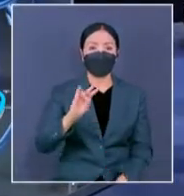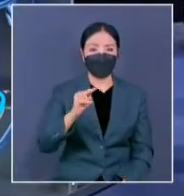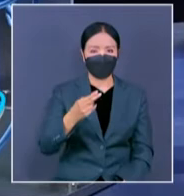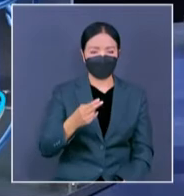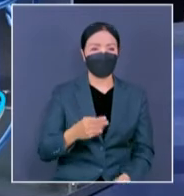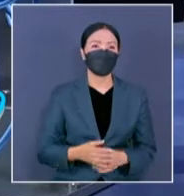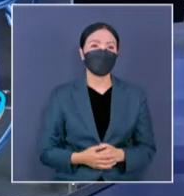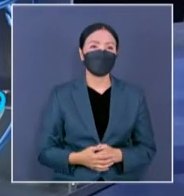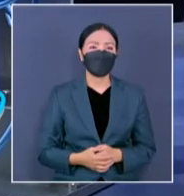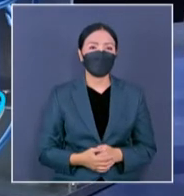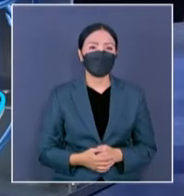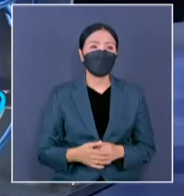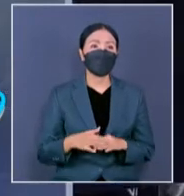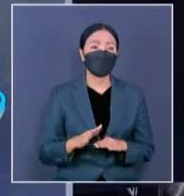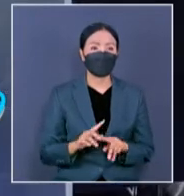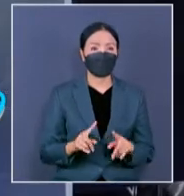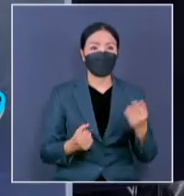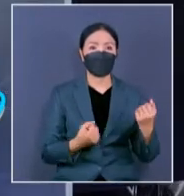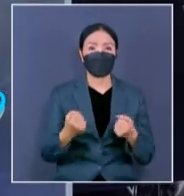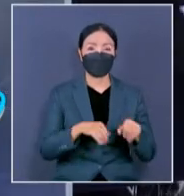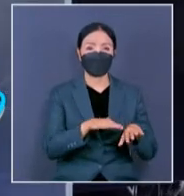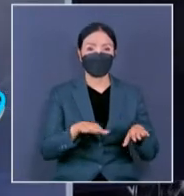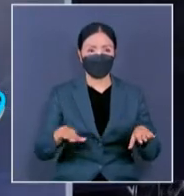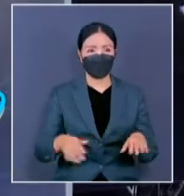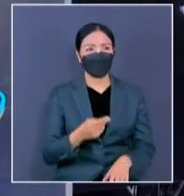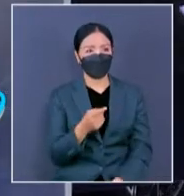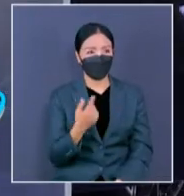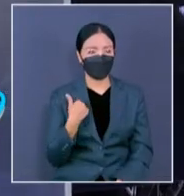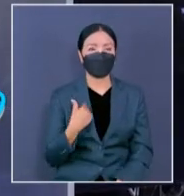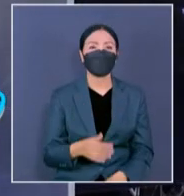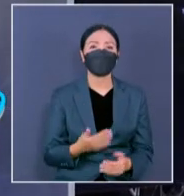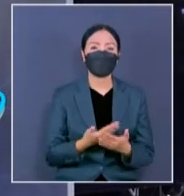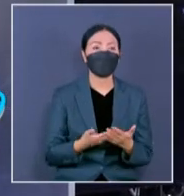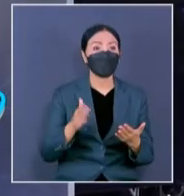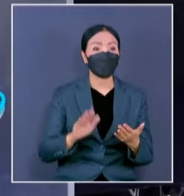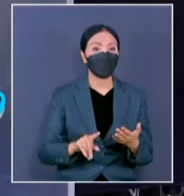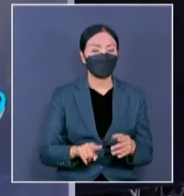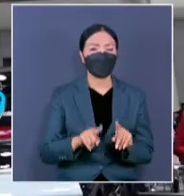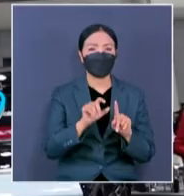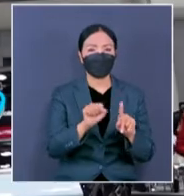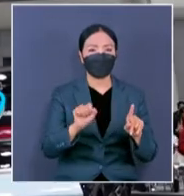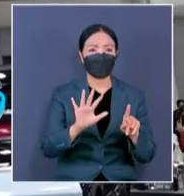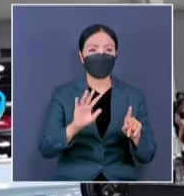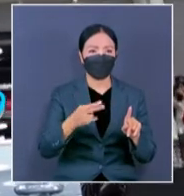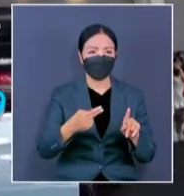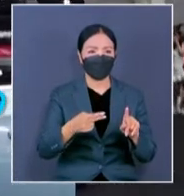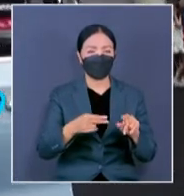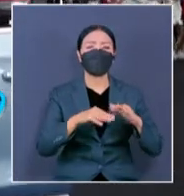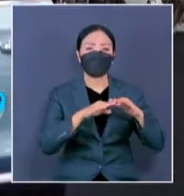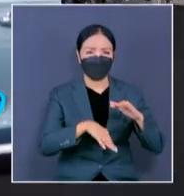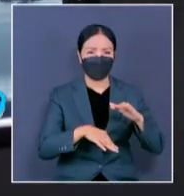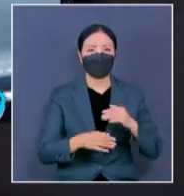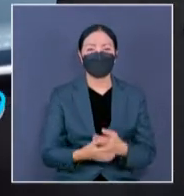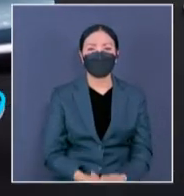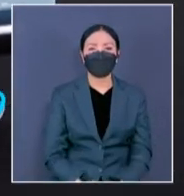ไปแต่ว่ารถทุกประเภทนะคุณผู้ชมจะได้รับส่วนลดไม่เกิน 150,000 บาทต่อคัน